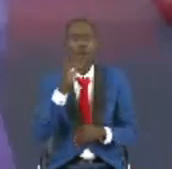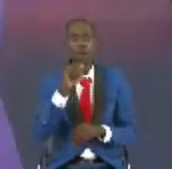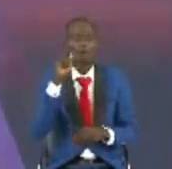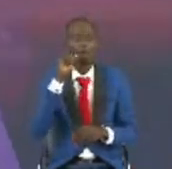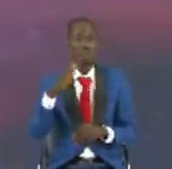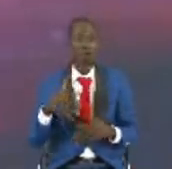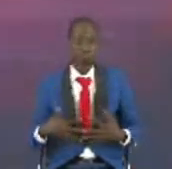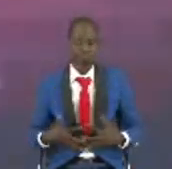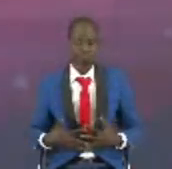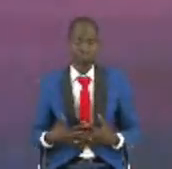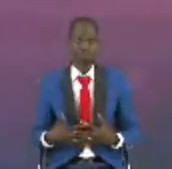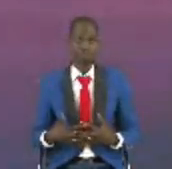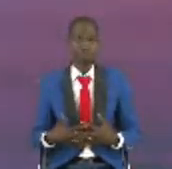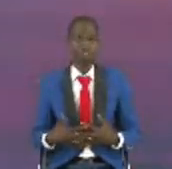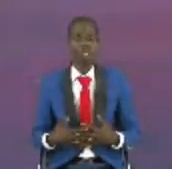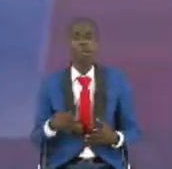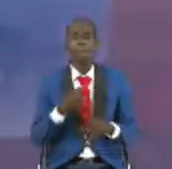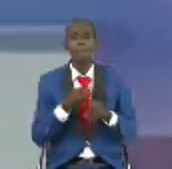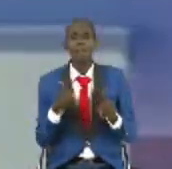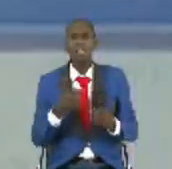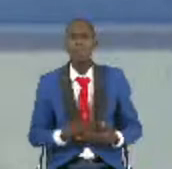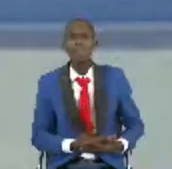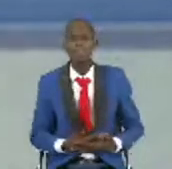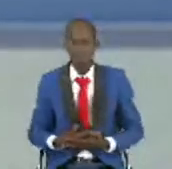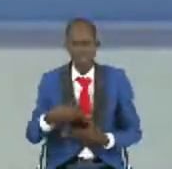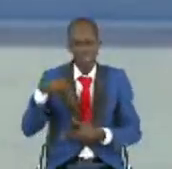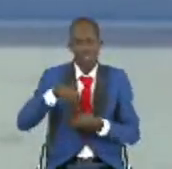enceinte. Mais le bébé dedans